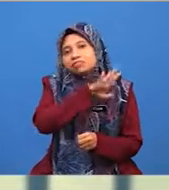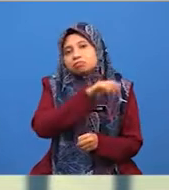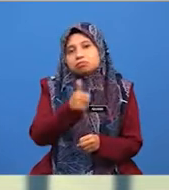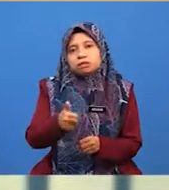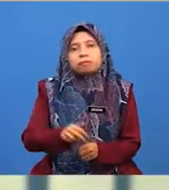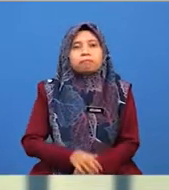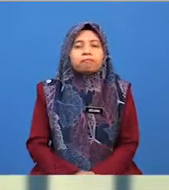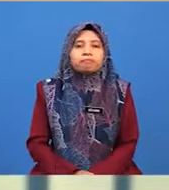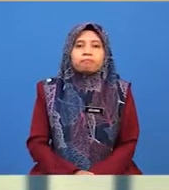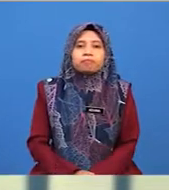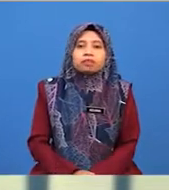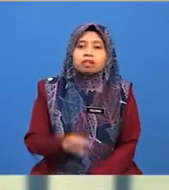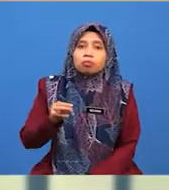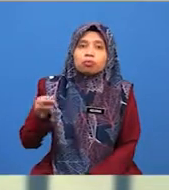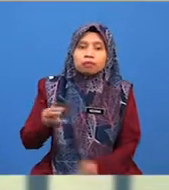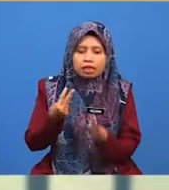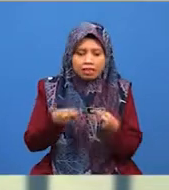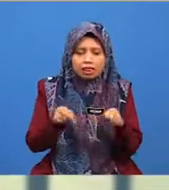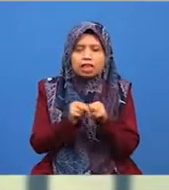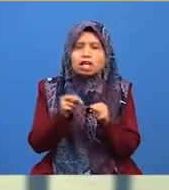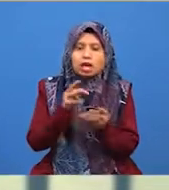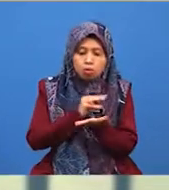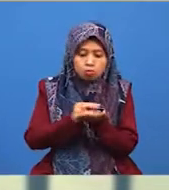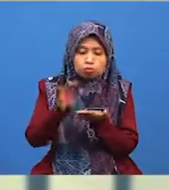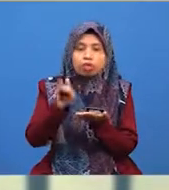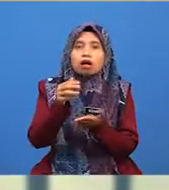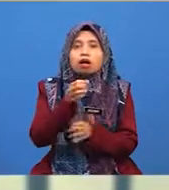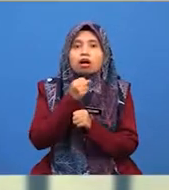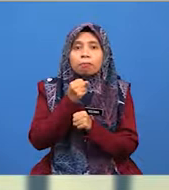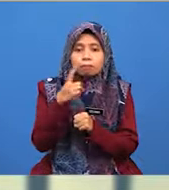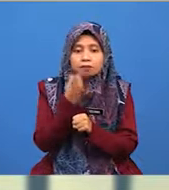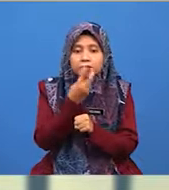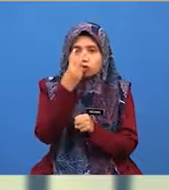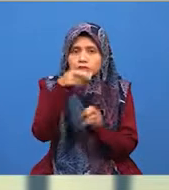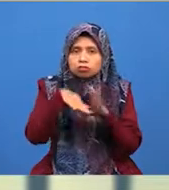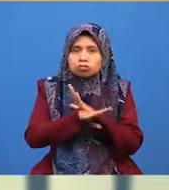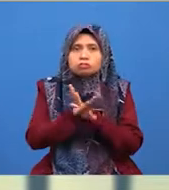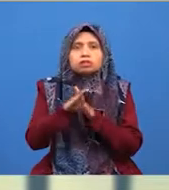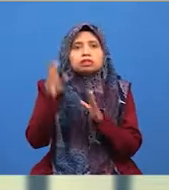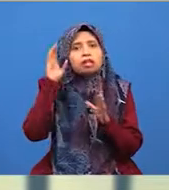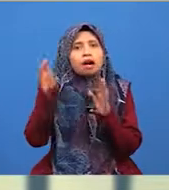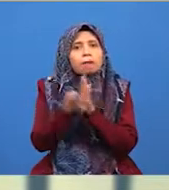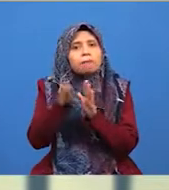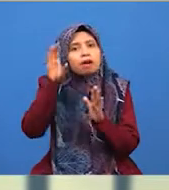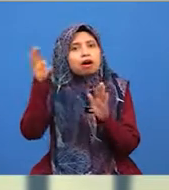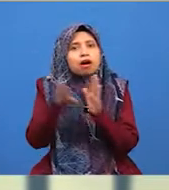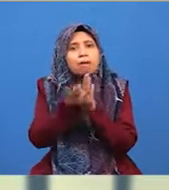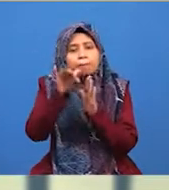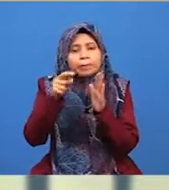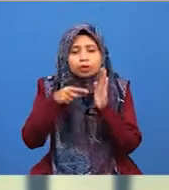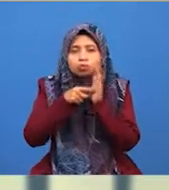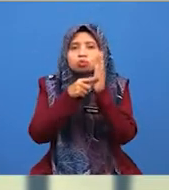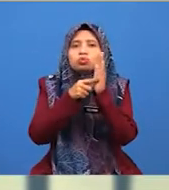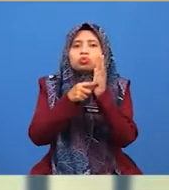Murid-murid sekalian, nilai murni yang dapat kita perolehi daripada gambar yang telah